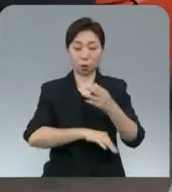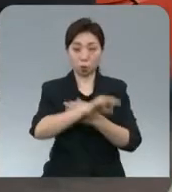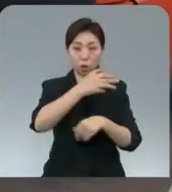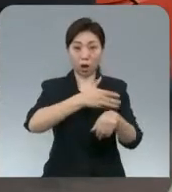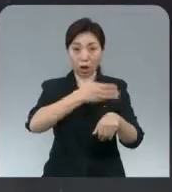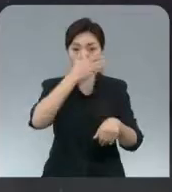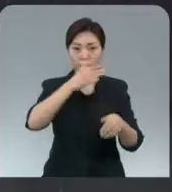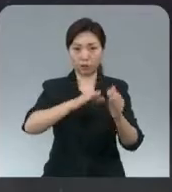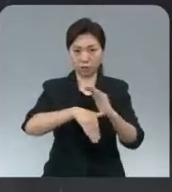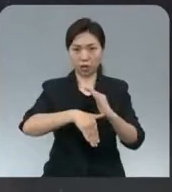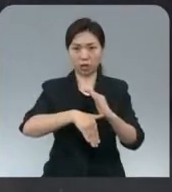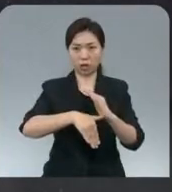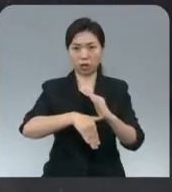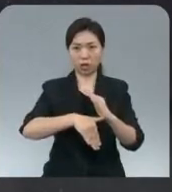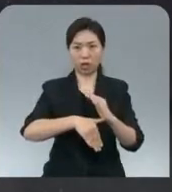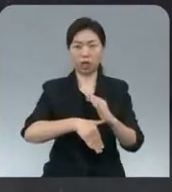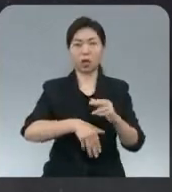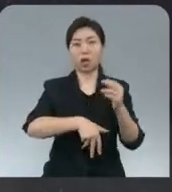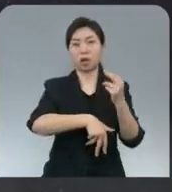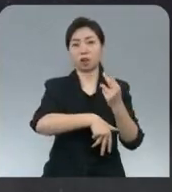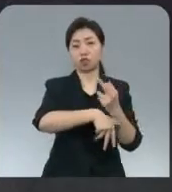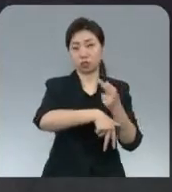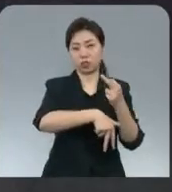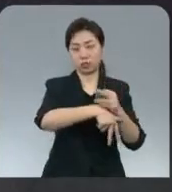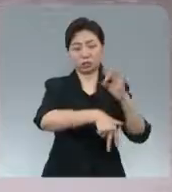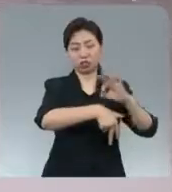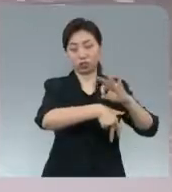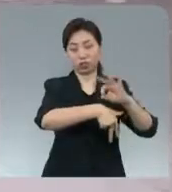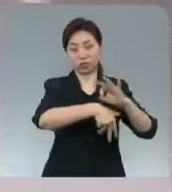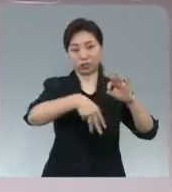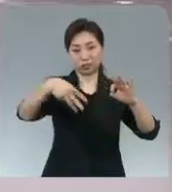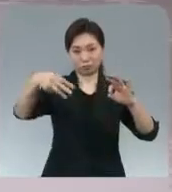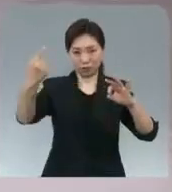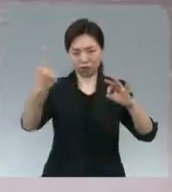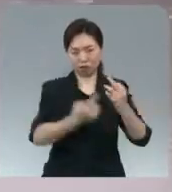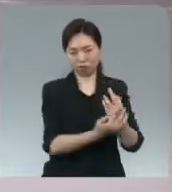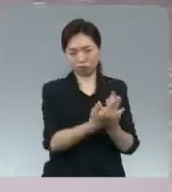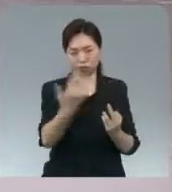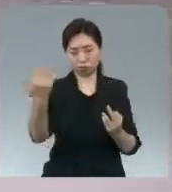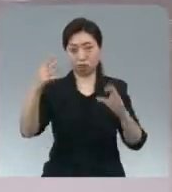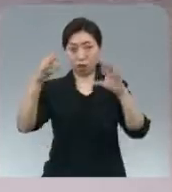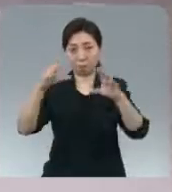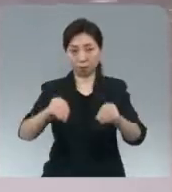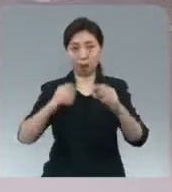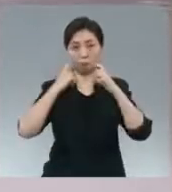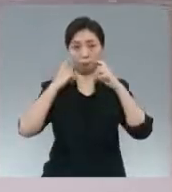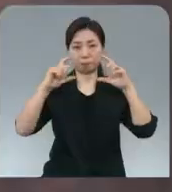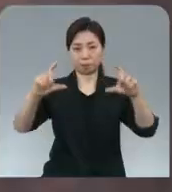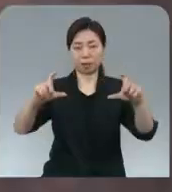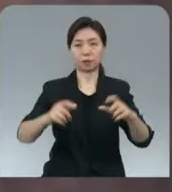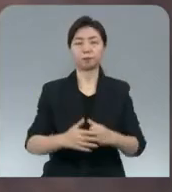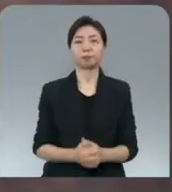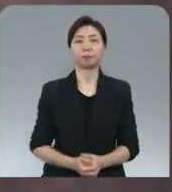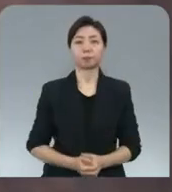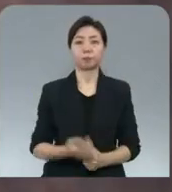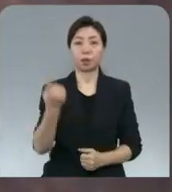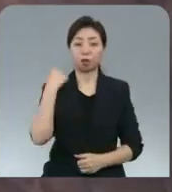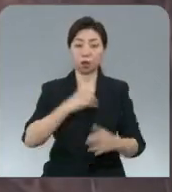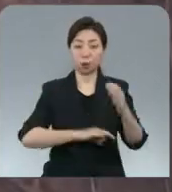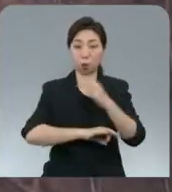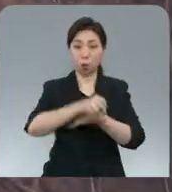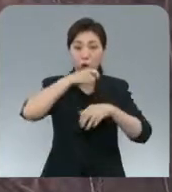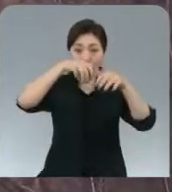орден гун провинции кёнсан-пукто до города самчук провинции канвондо потушены помощь в борьбе с огнем